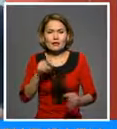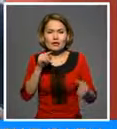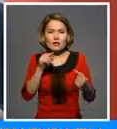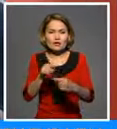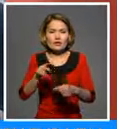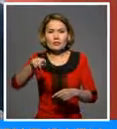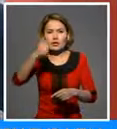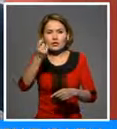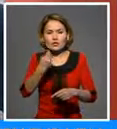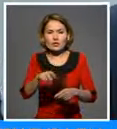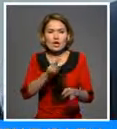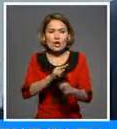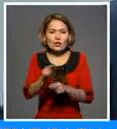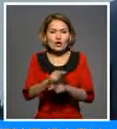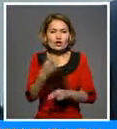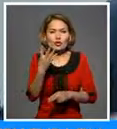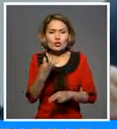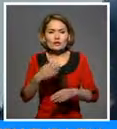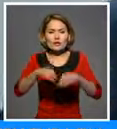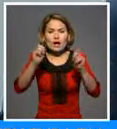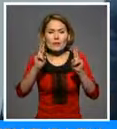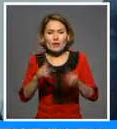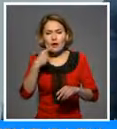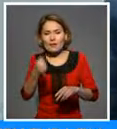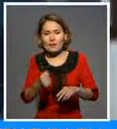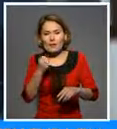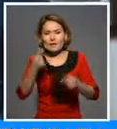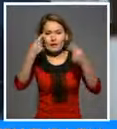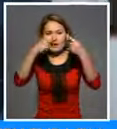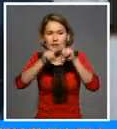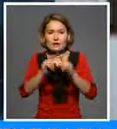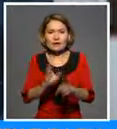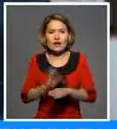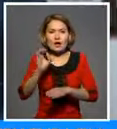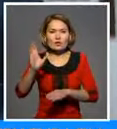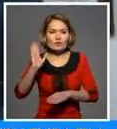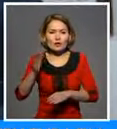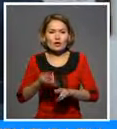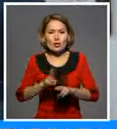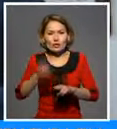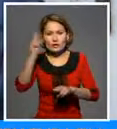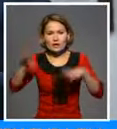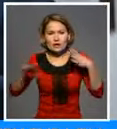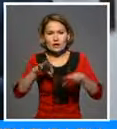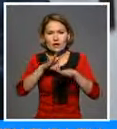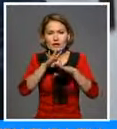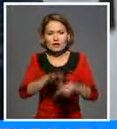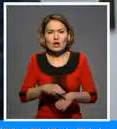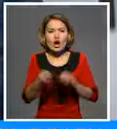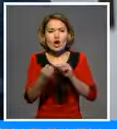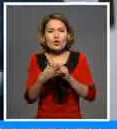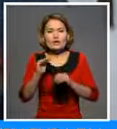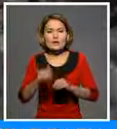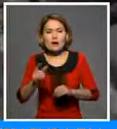соғысқа үйретуге 400-дей маман мен техника бөлмек. Жаттығулар Түркия, Сауд Арабиясы және Катарда өтуі мүмкін. Осы дайындыққа